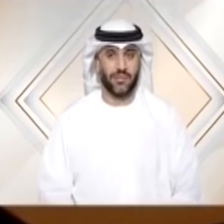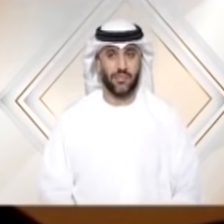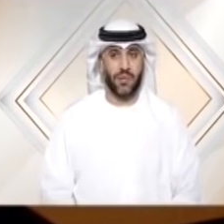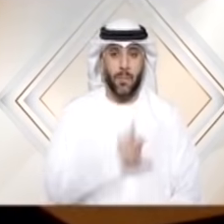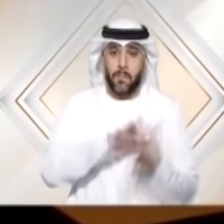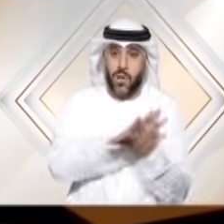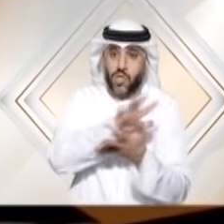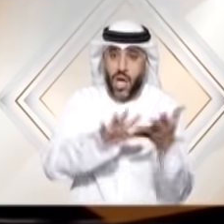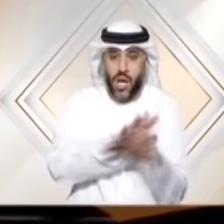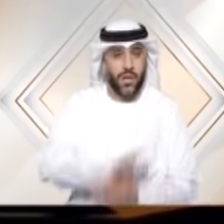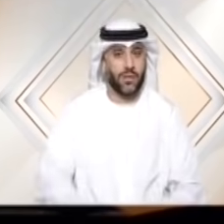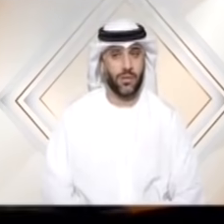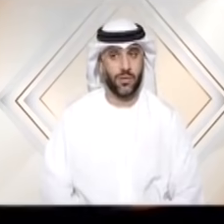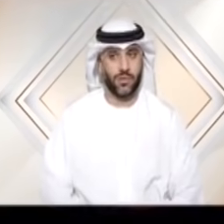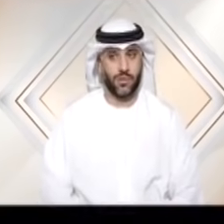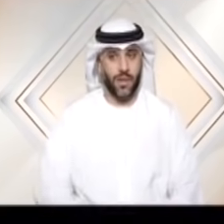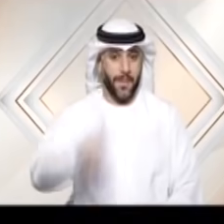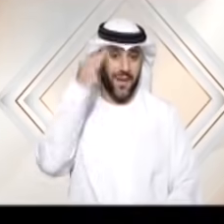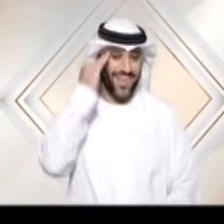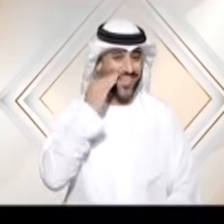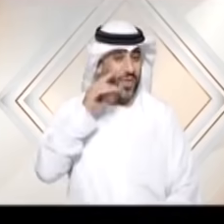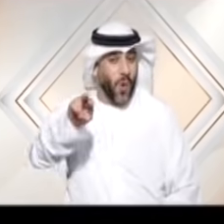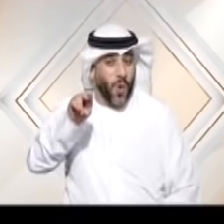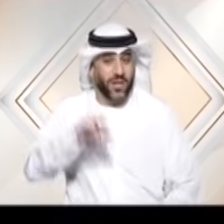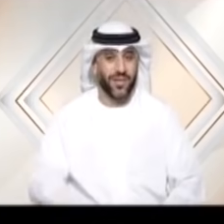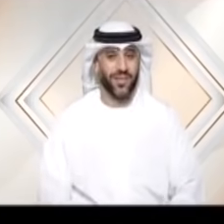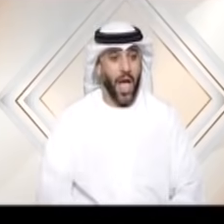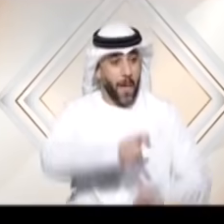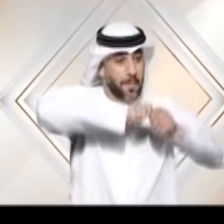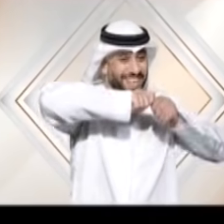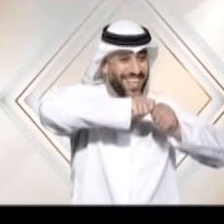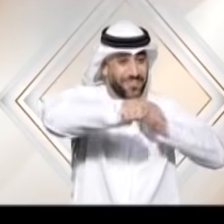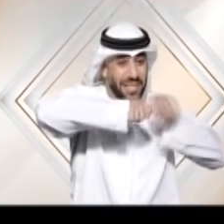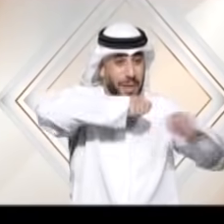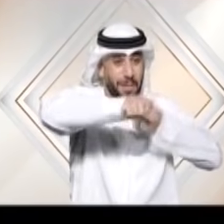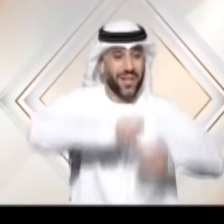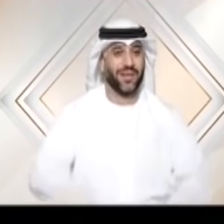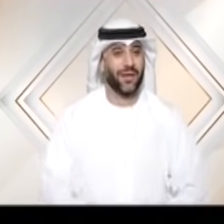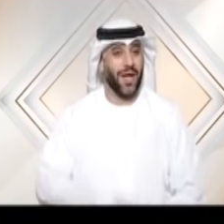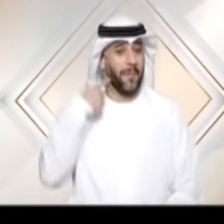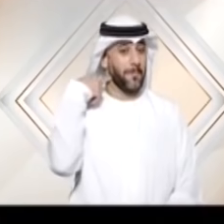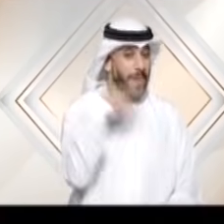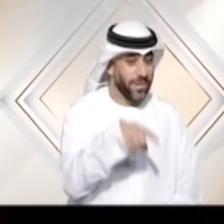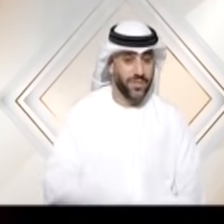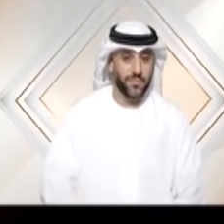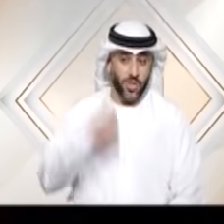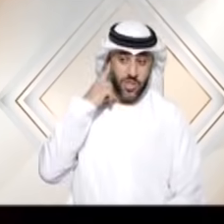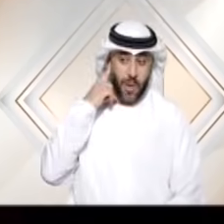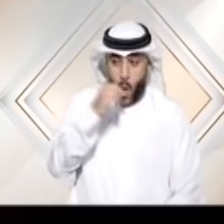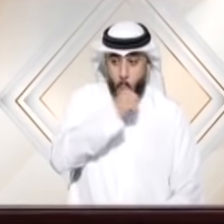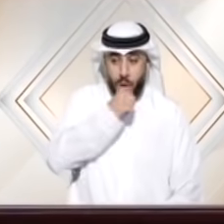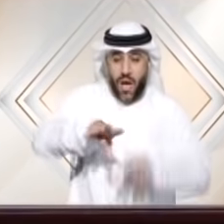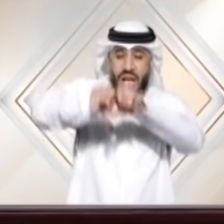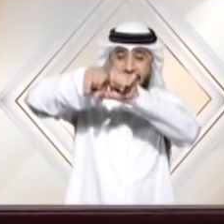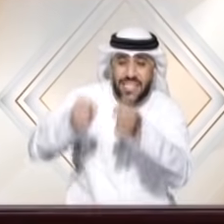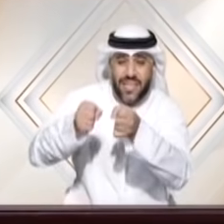سويت، أدخل على غرفة أختي مزع الصور ميكي ماوس، ها ممنوع المسجل، إذا أختي تسمع أغنية أكسر